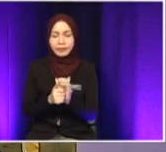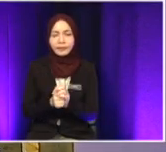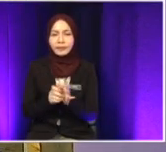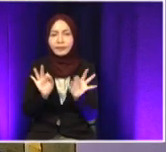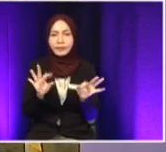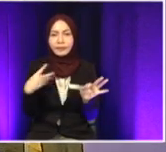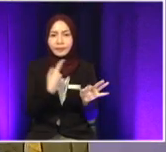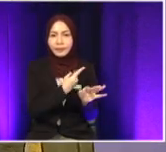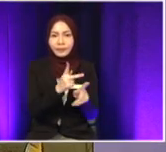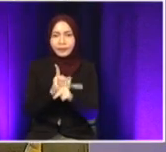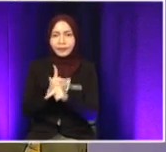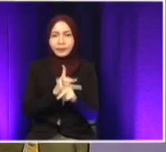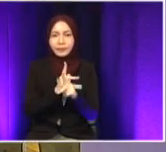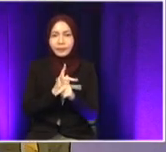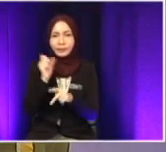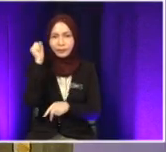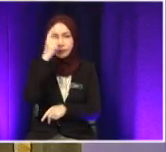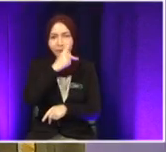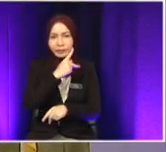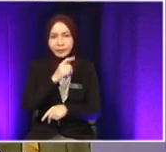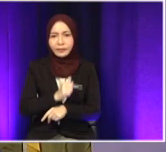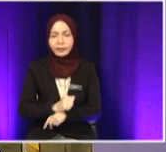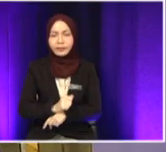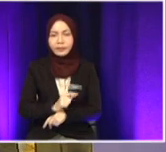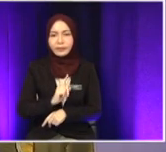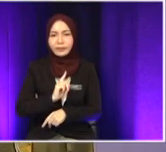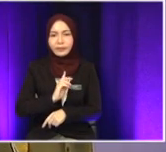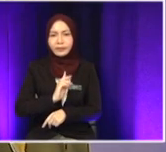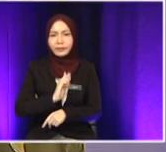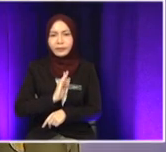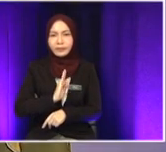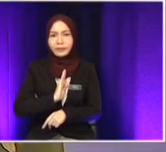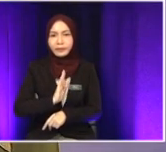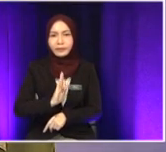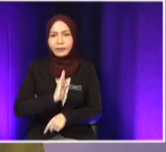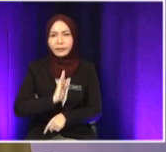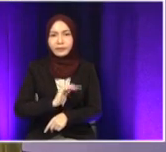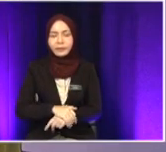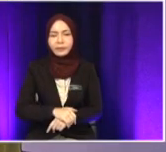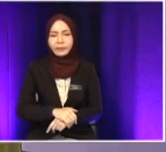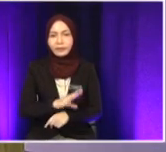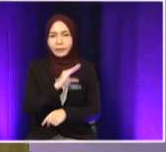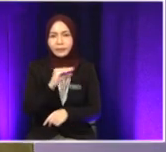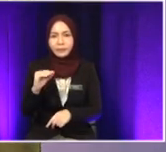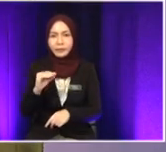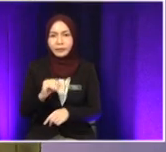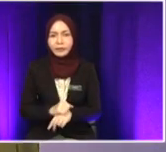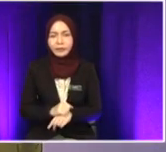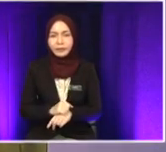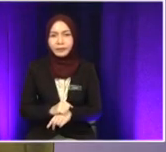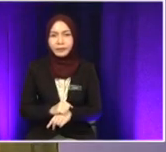adab dan etika hiburan itu oke baik oke murid-muri di rumah Aiman